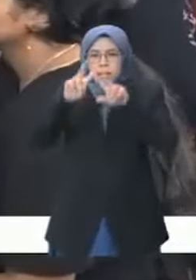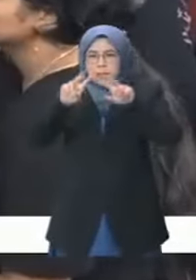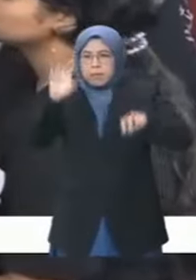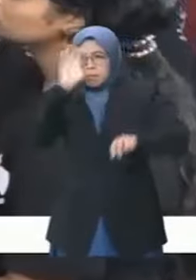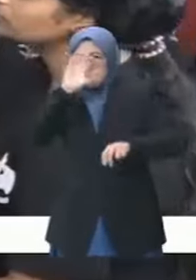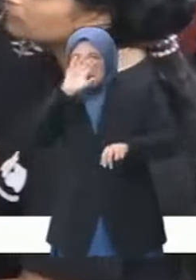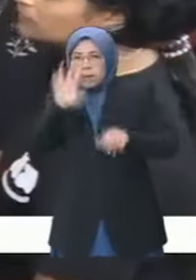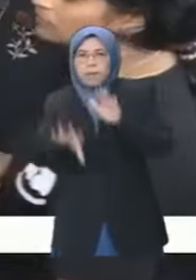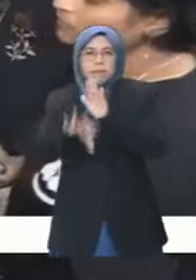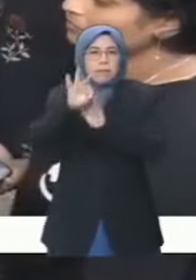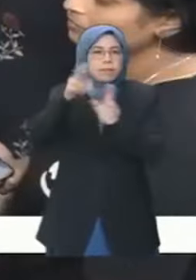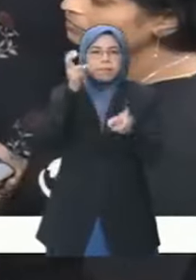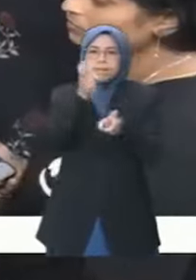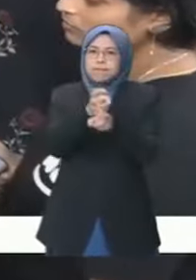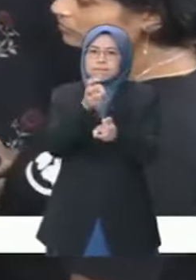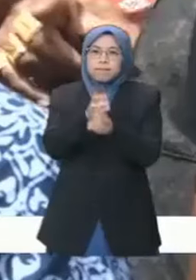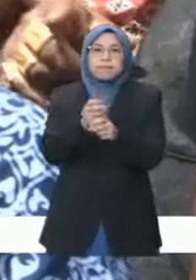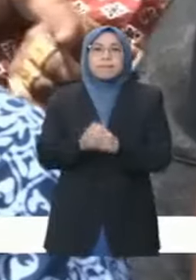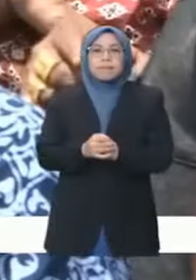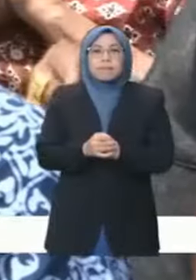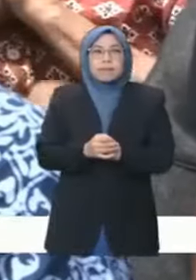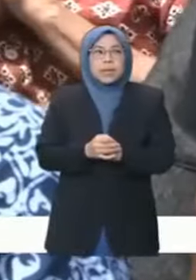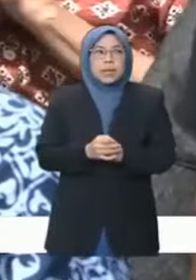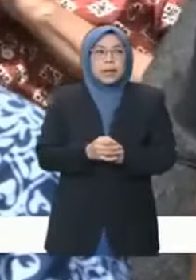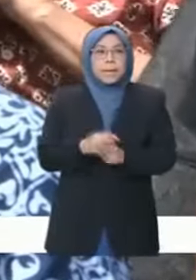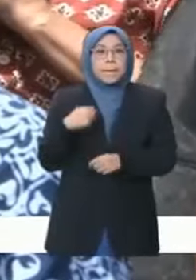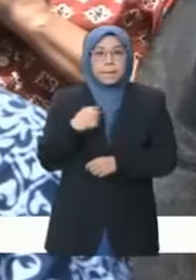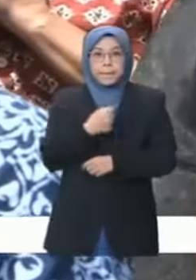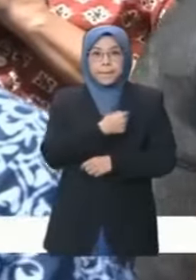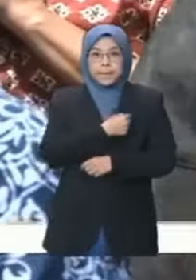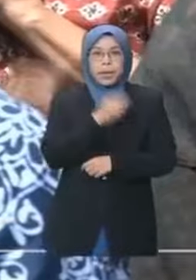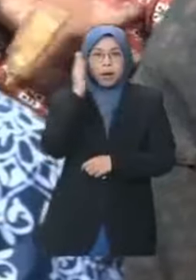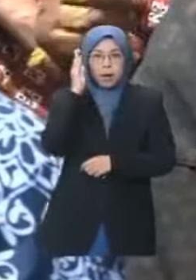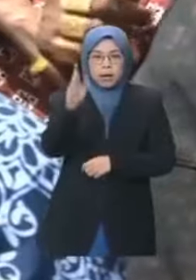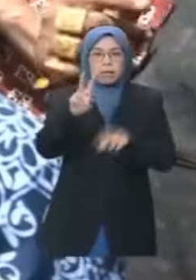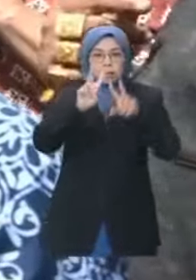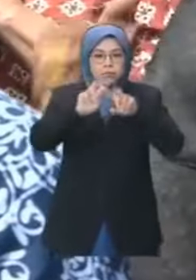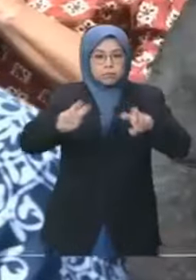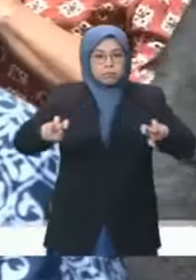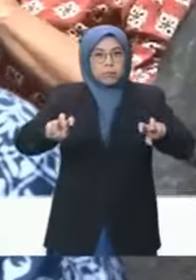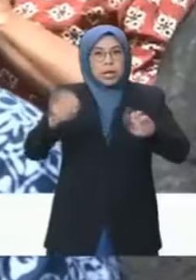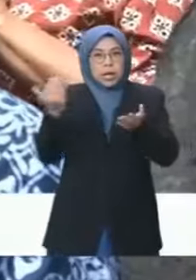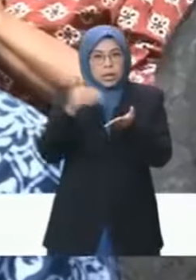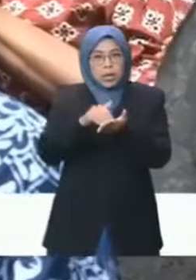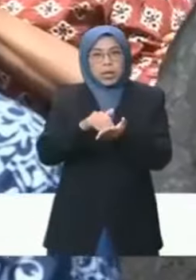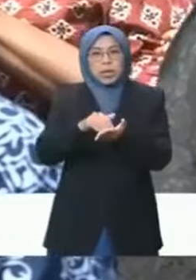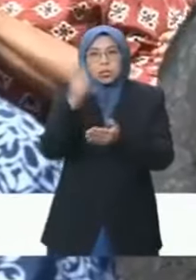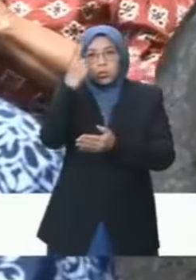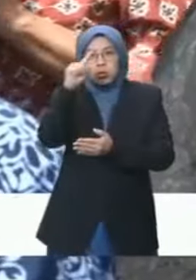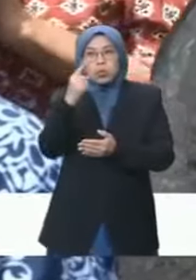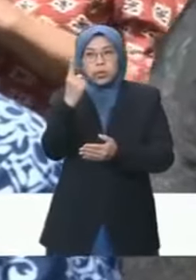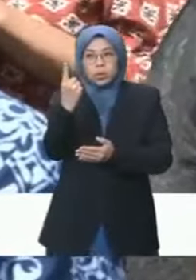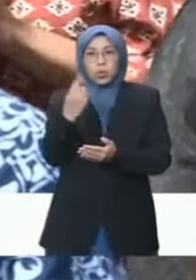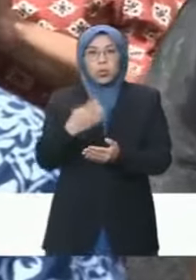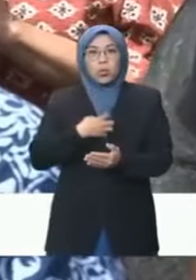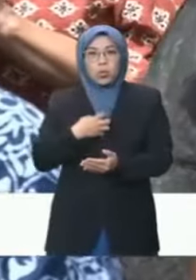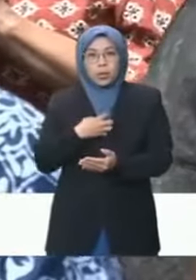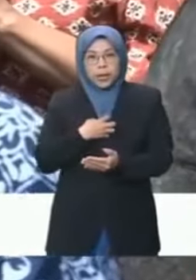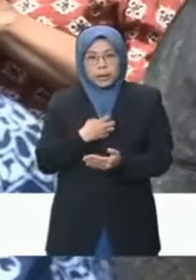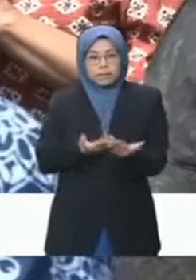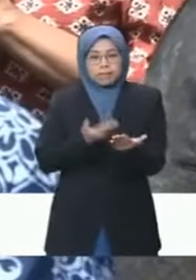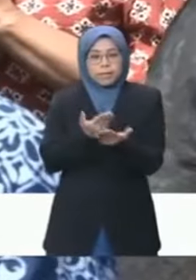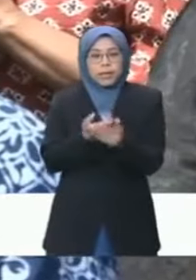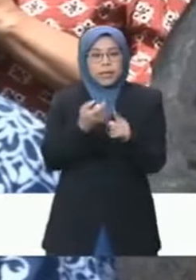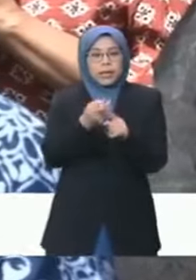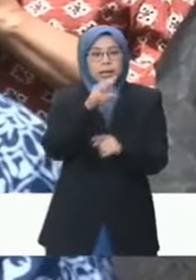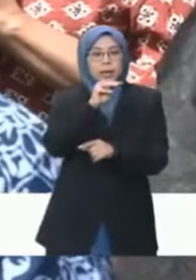usaha mengenal pasti identiti mereka. Kita akan teliti aspek penguasaan. Salah satu daripada aduan yang